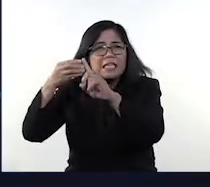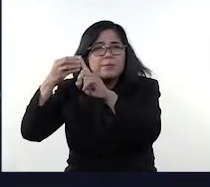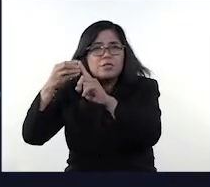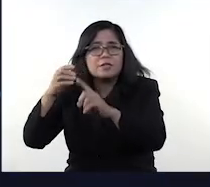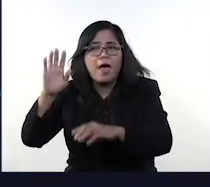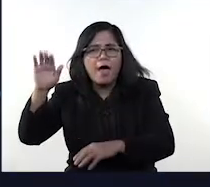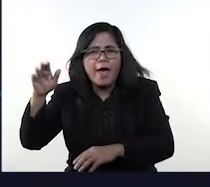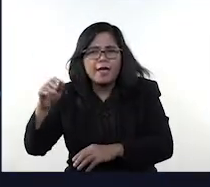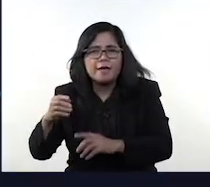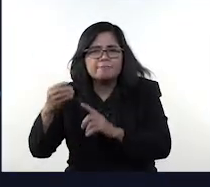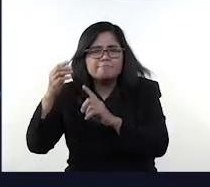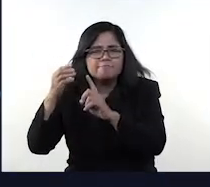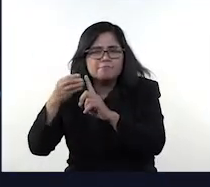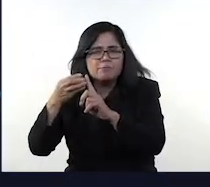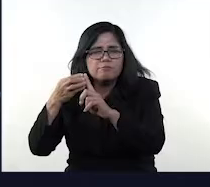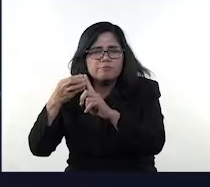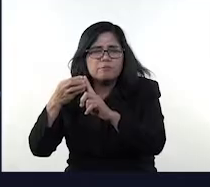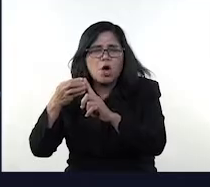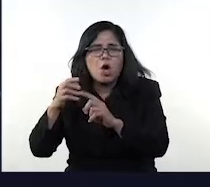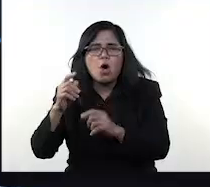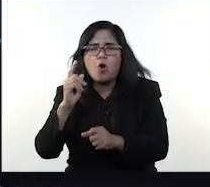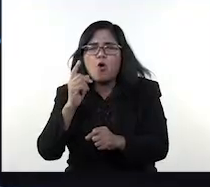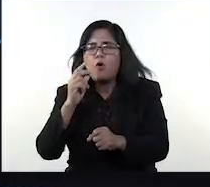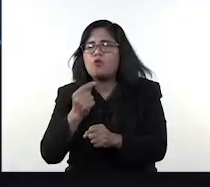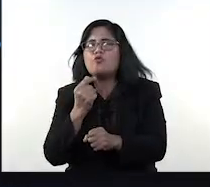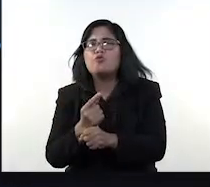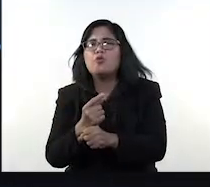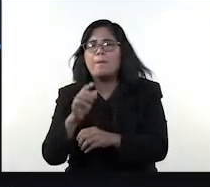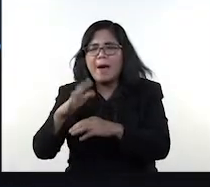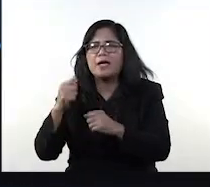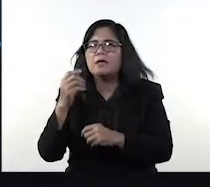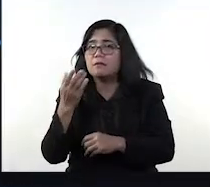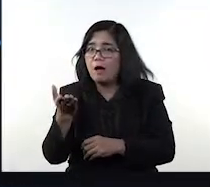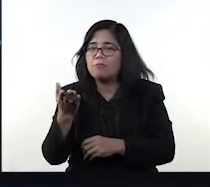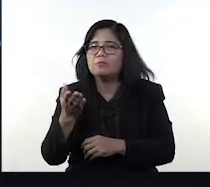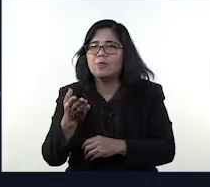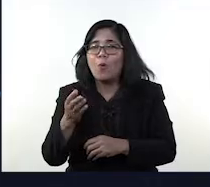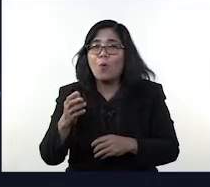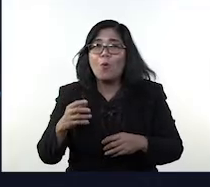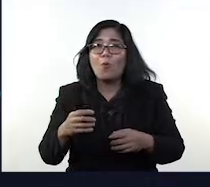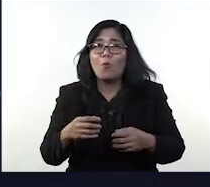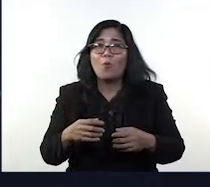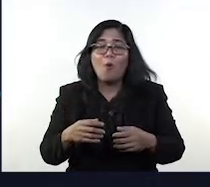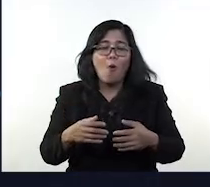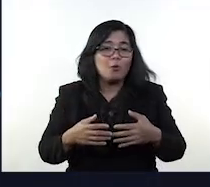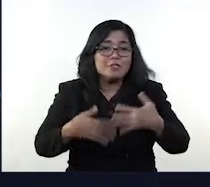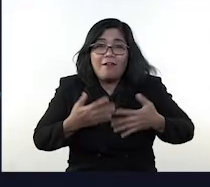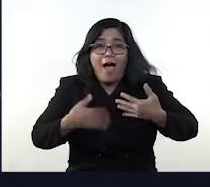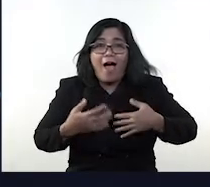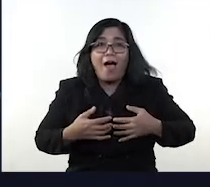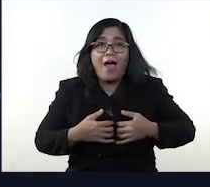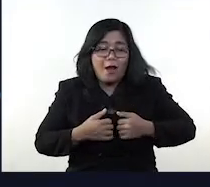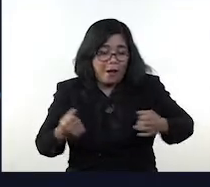guru panggil kamu Oh yes senengnya minta ampun ini dia lepaskan bajunya